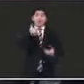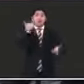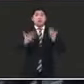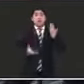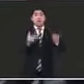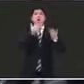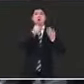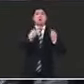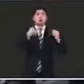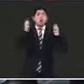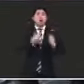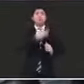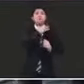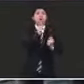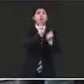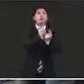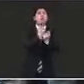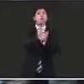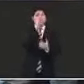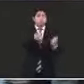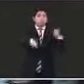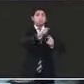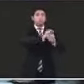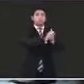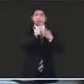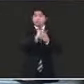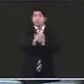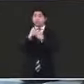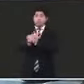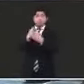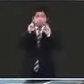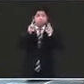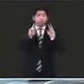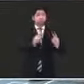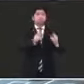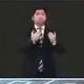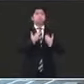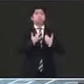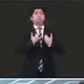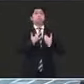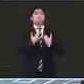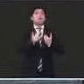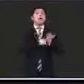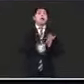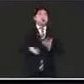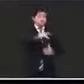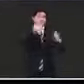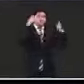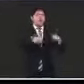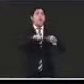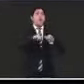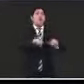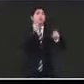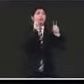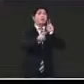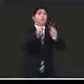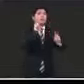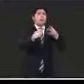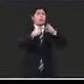tavrın muhataplarımızca takdirle karşılandığını gördük Her platformda olduğu gibi